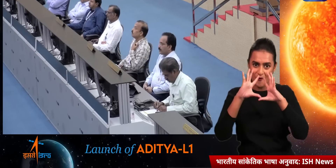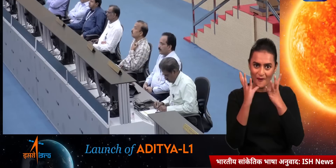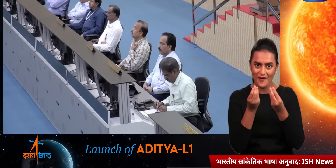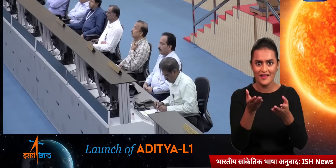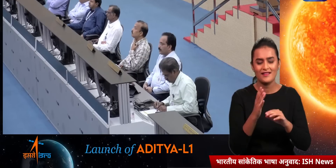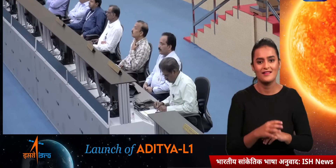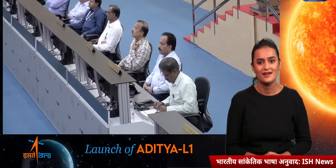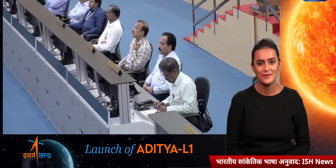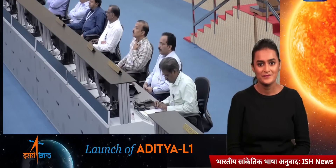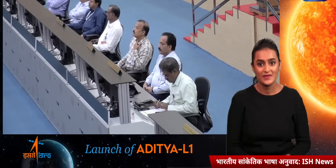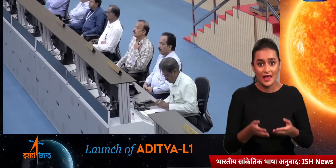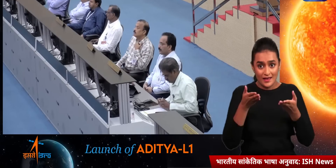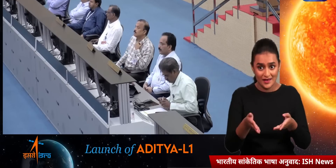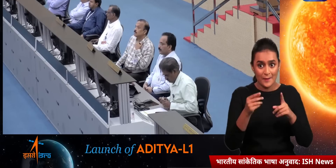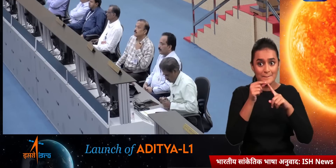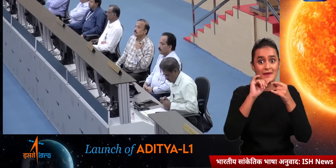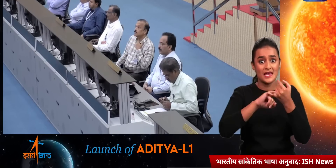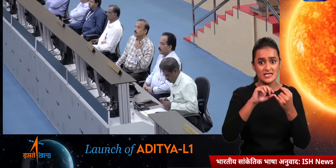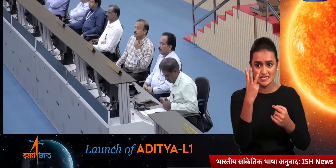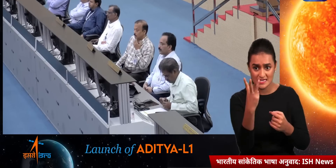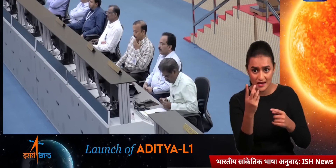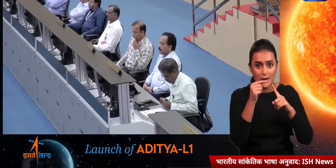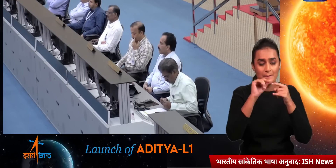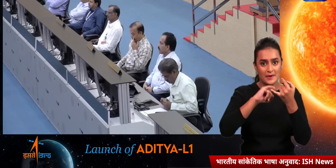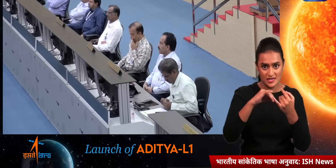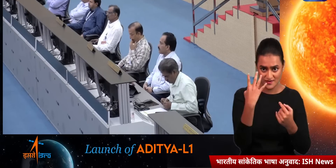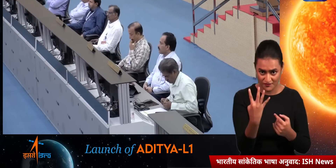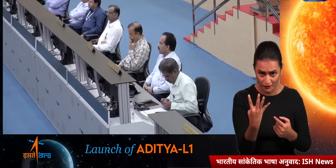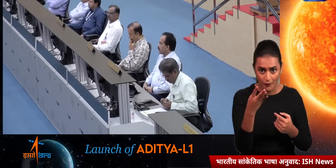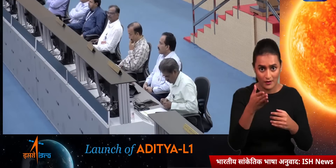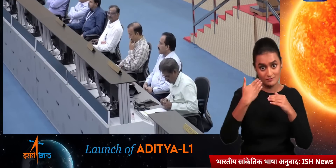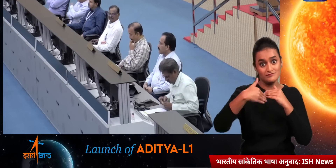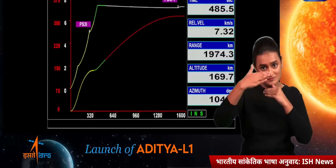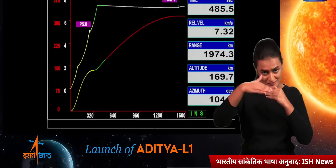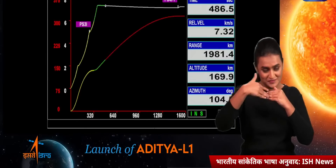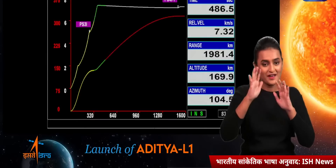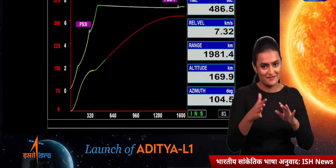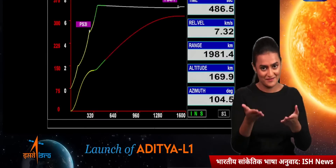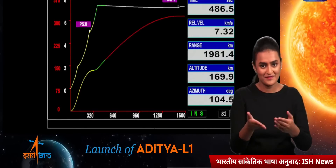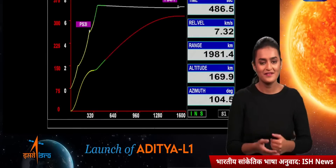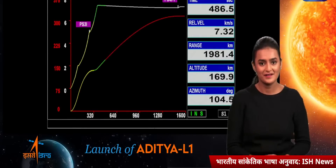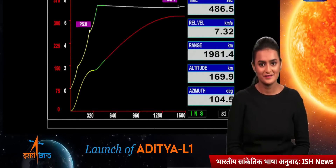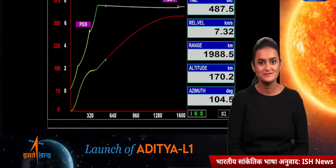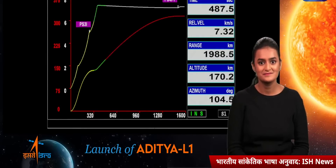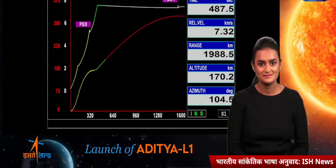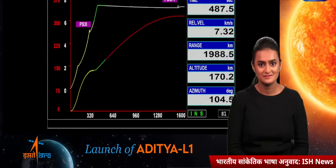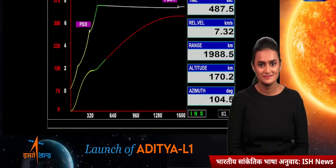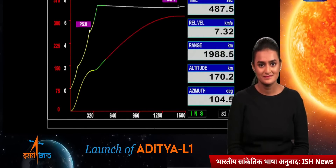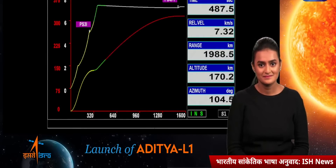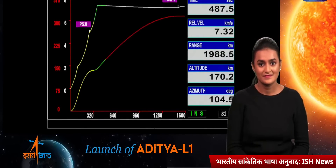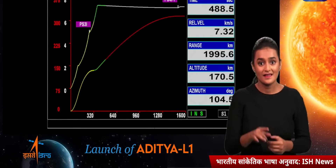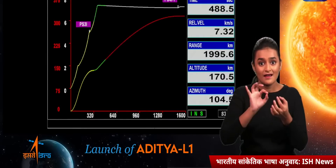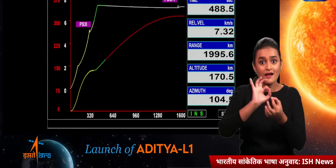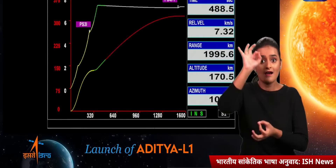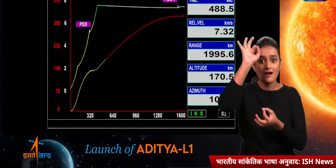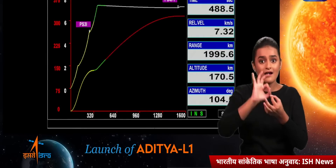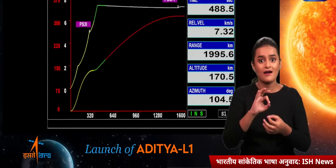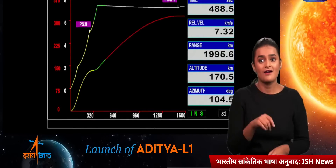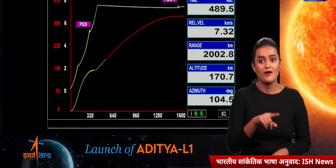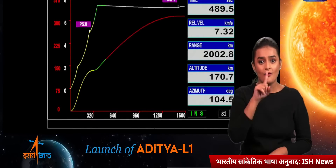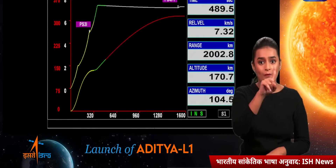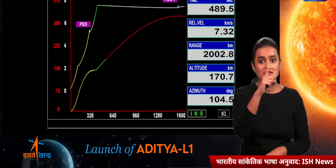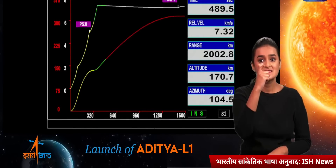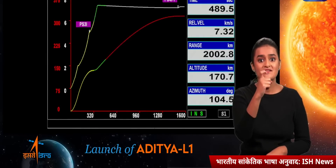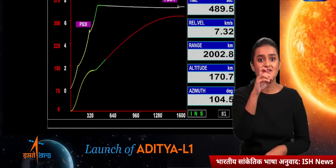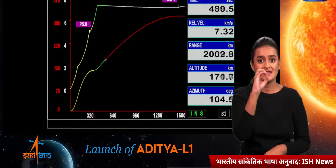वर्तमान में PS3 PS4 कंबाइंड कोस्टिंग फेज जारी है। यान की ऊंचाई 170 किलोमीटर